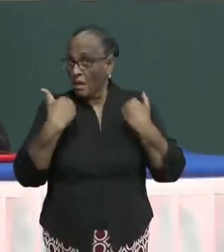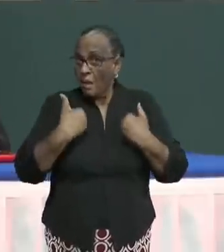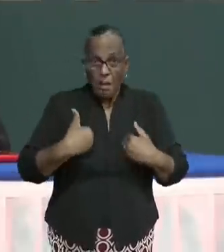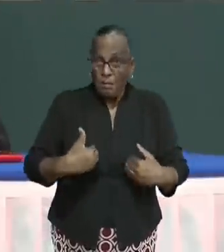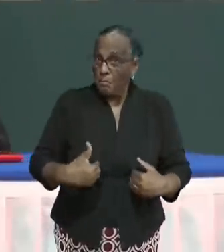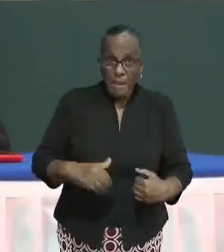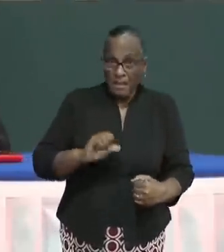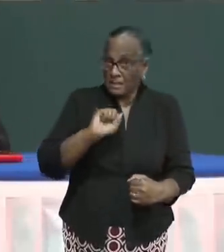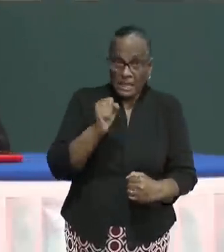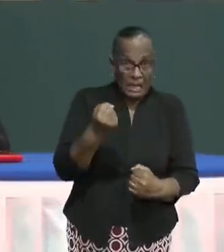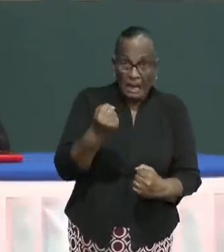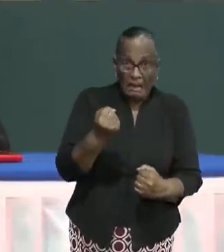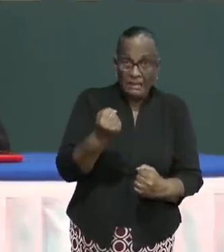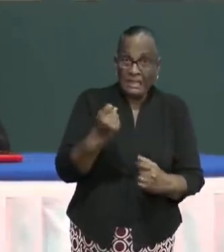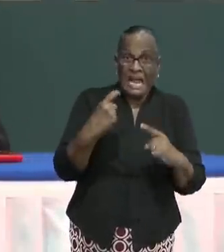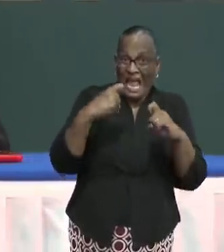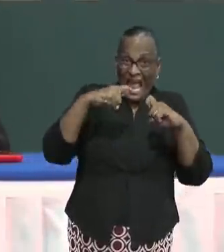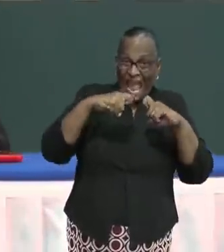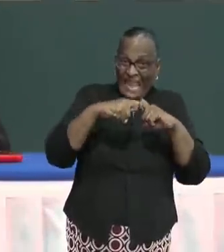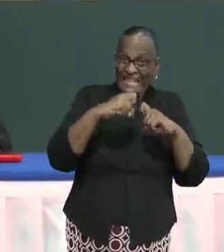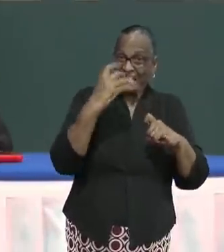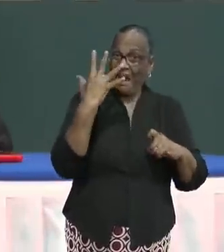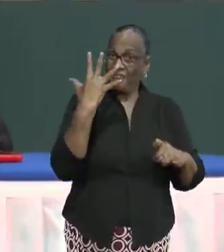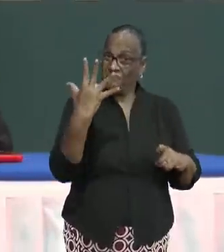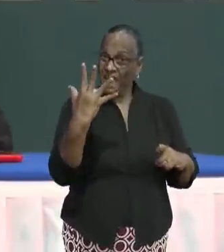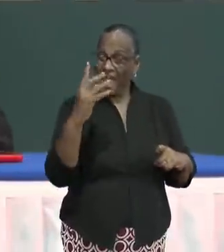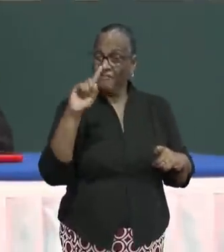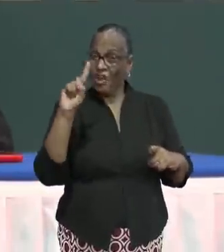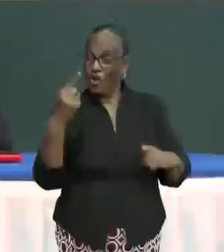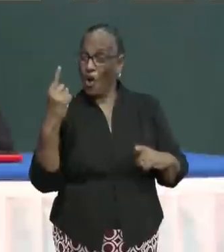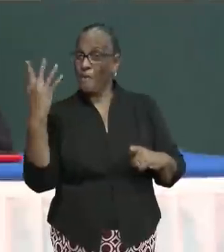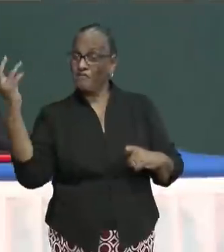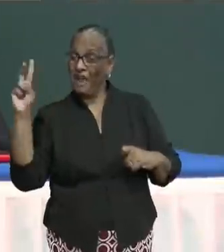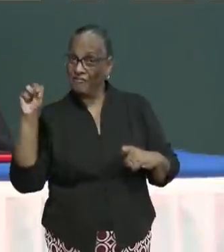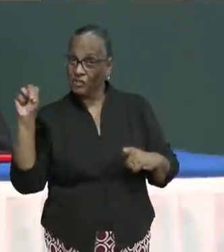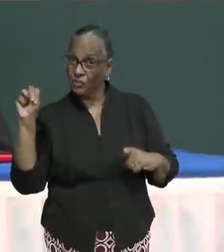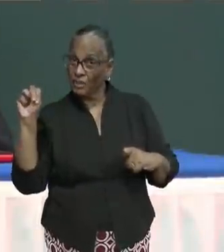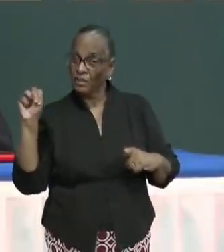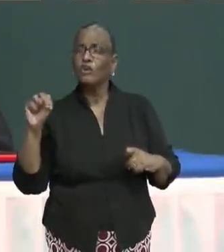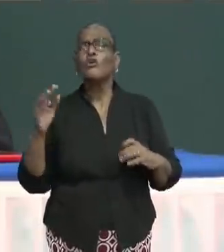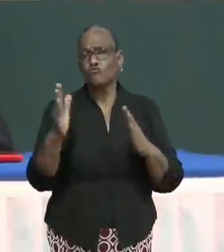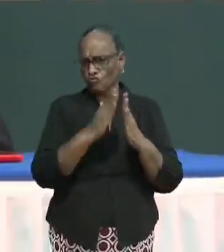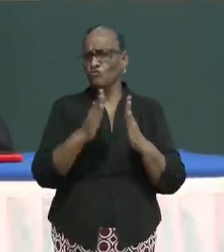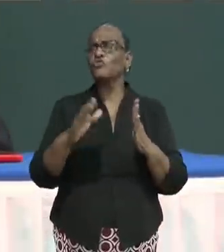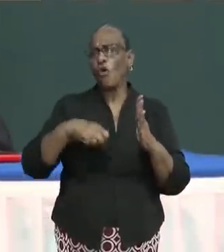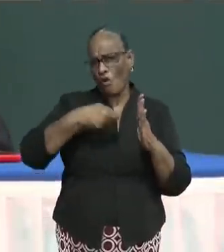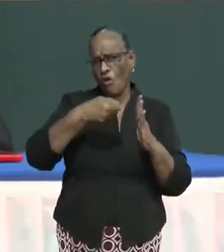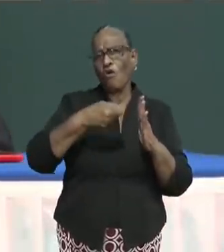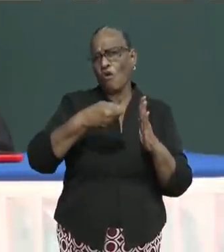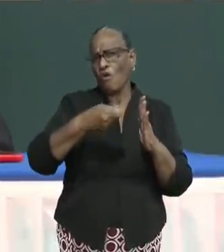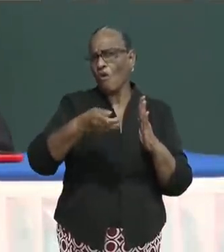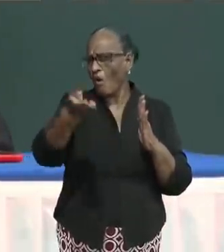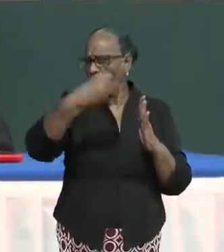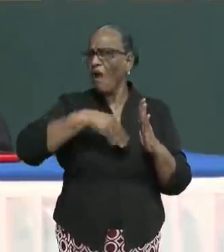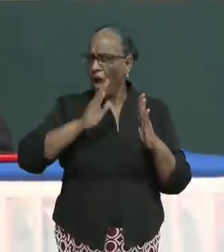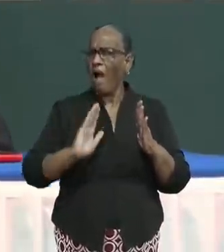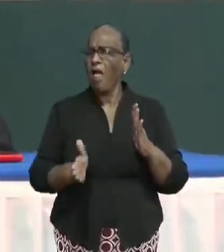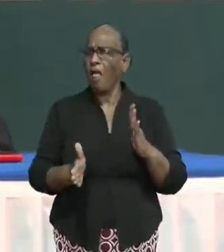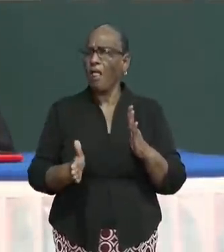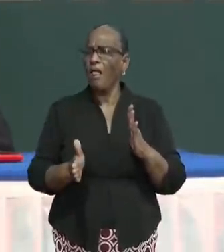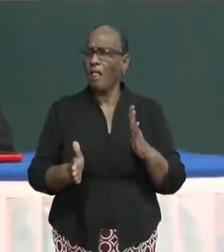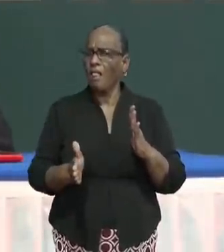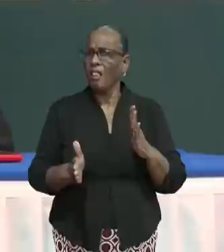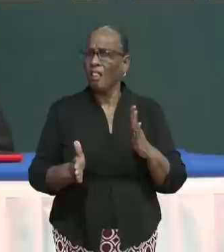voor de extra 525 hebben het ook al ondertussen ontvangen dit is maar de 60 plus